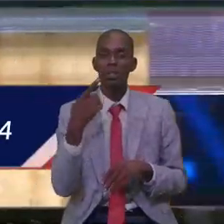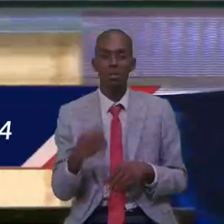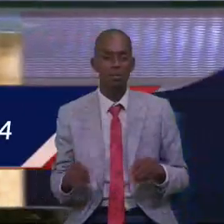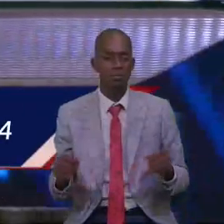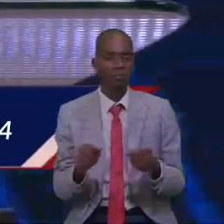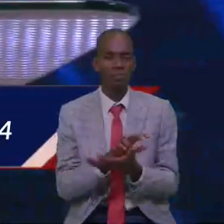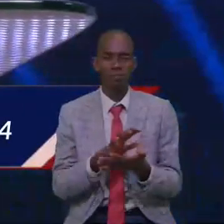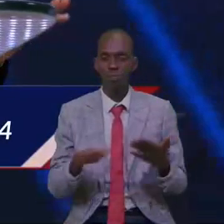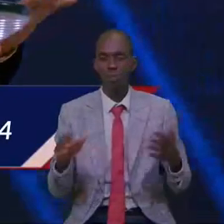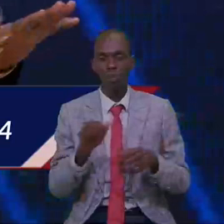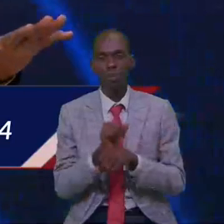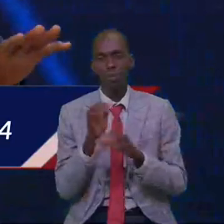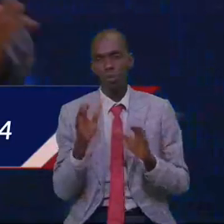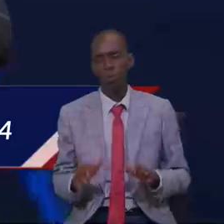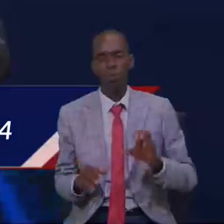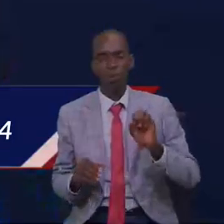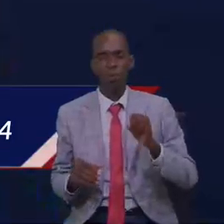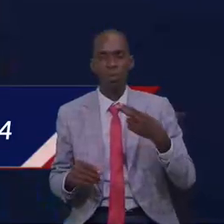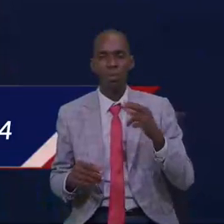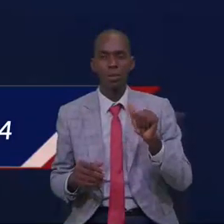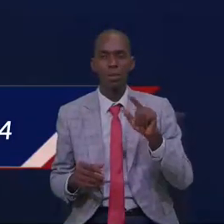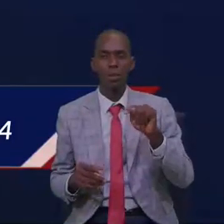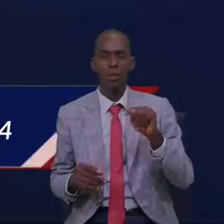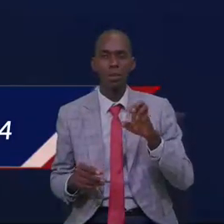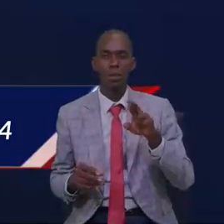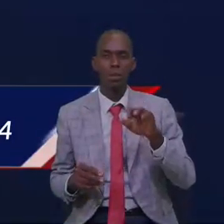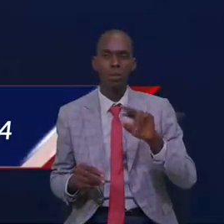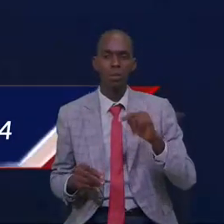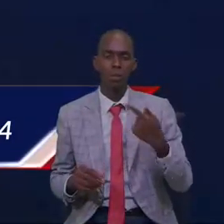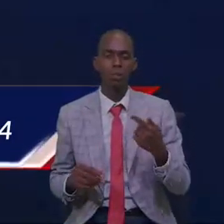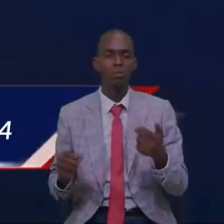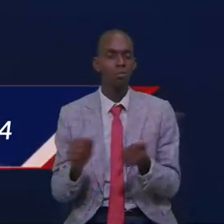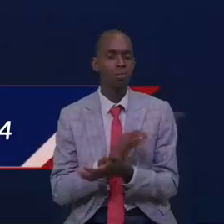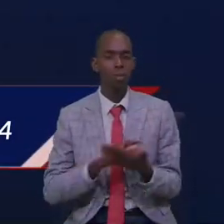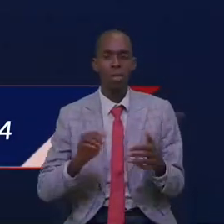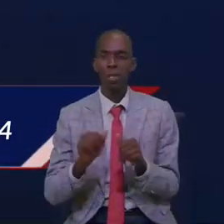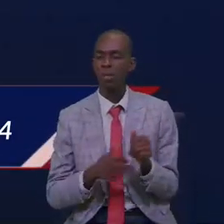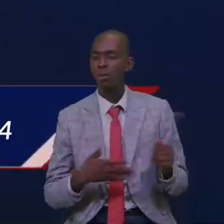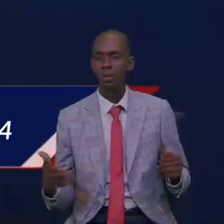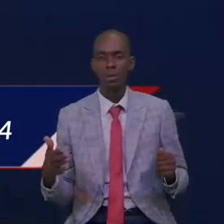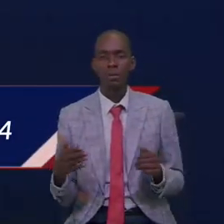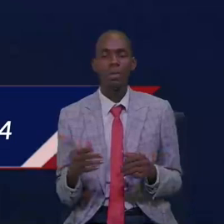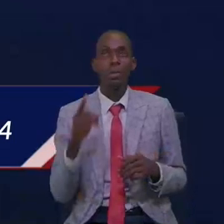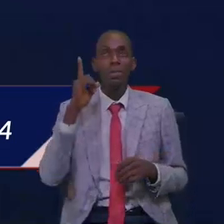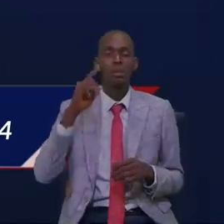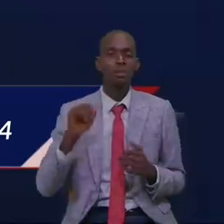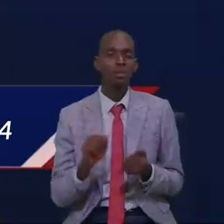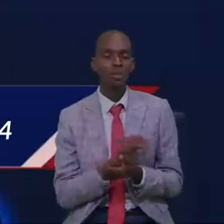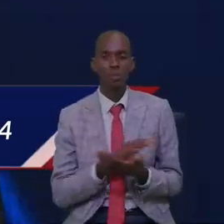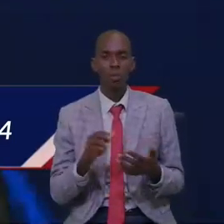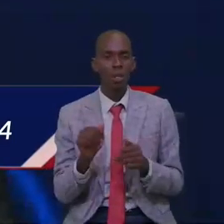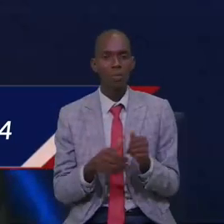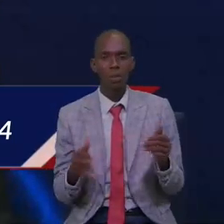écrase. Il écrase tout. Il détruit tout ce qui doit être détruit.